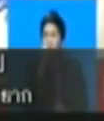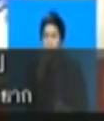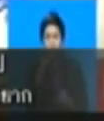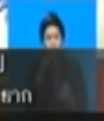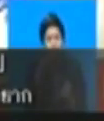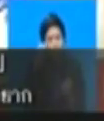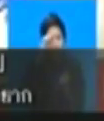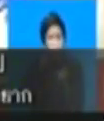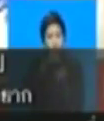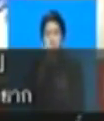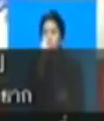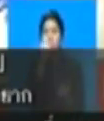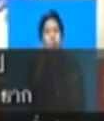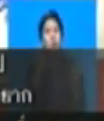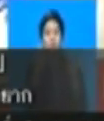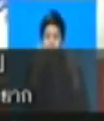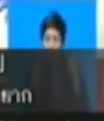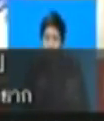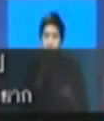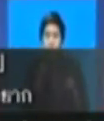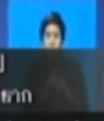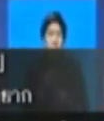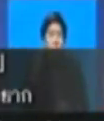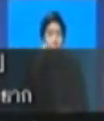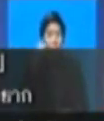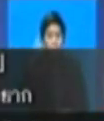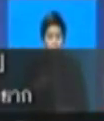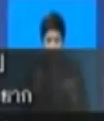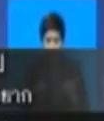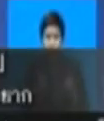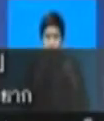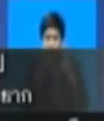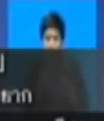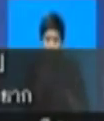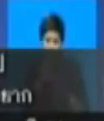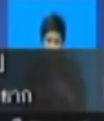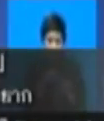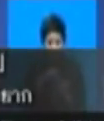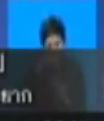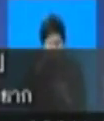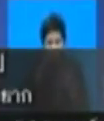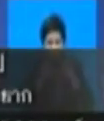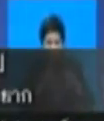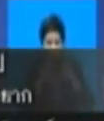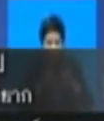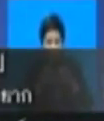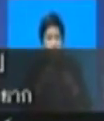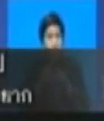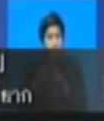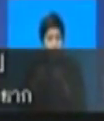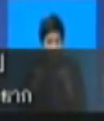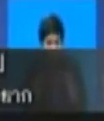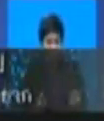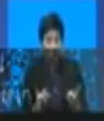ให้นำเรื่องติชมมาเป็นแรงใจในการทำงานทั้งนี้การปฏิรูปท่ามกลางบรรยากาศความขัดแย้งเป็นเรื่องยาก